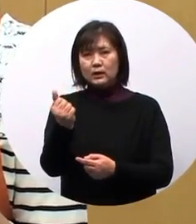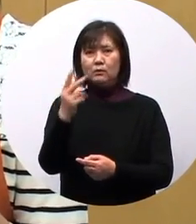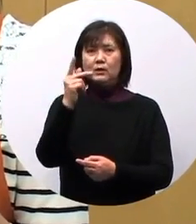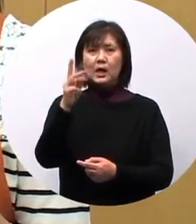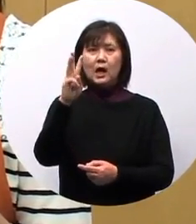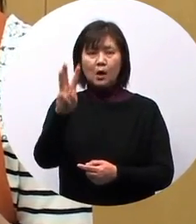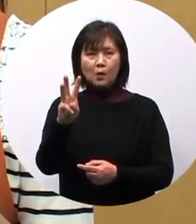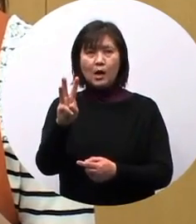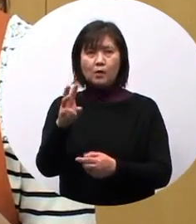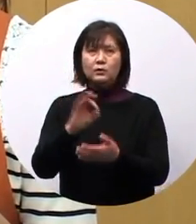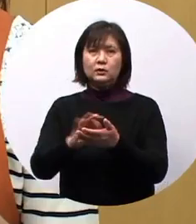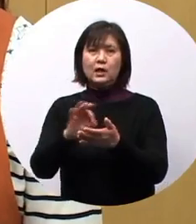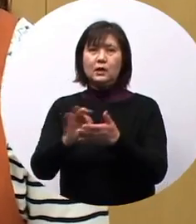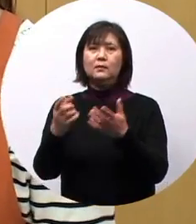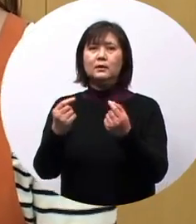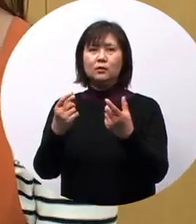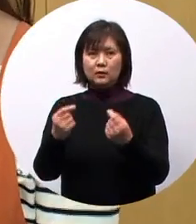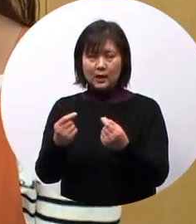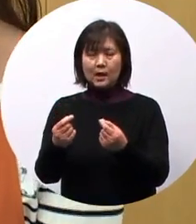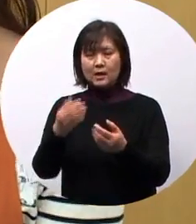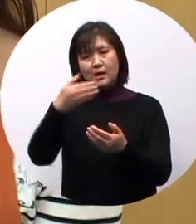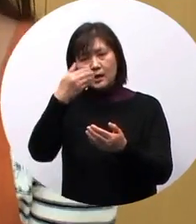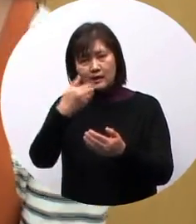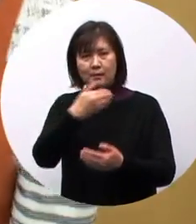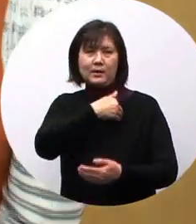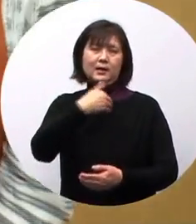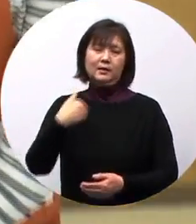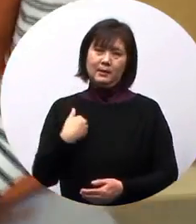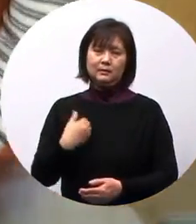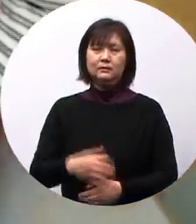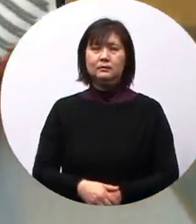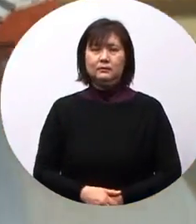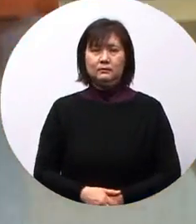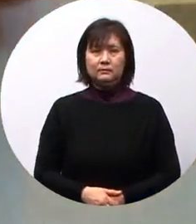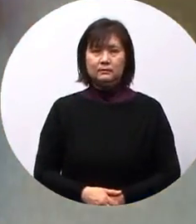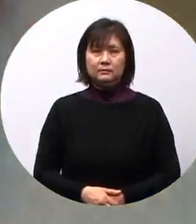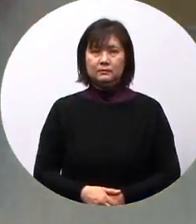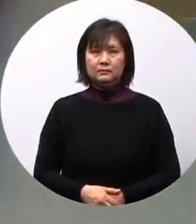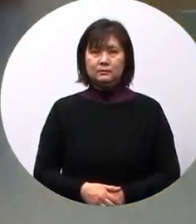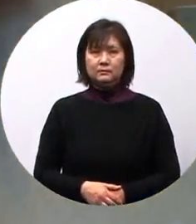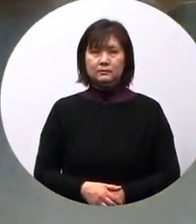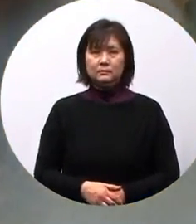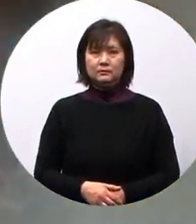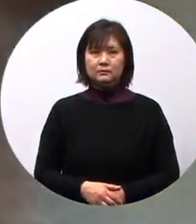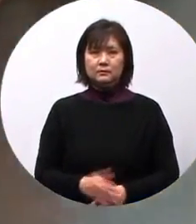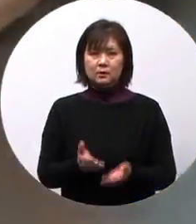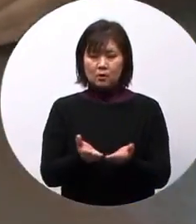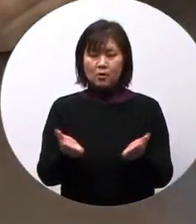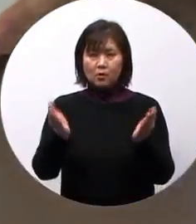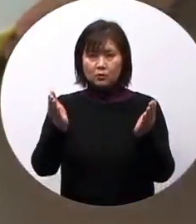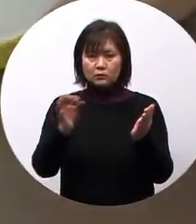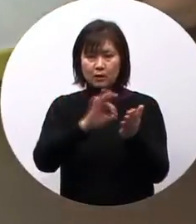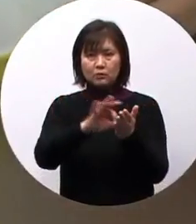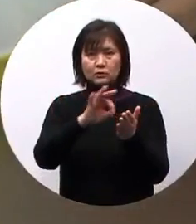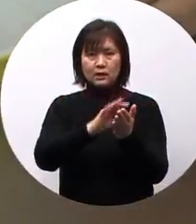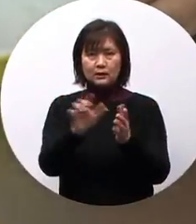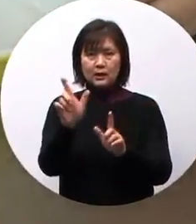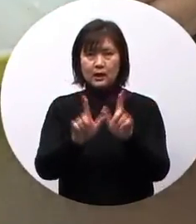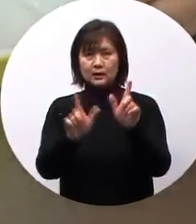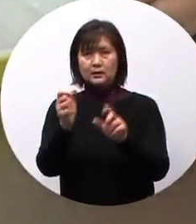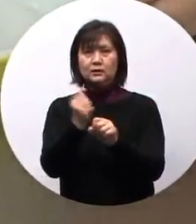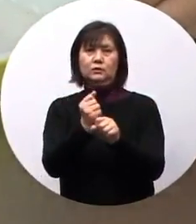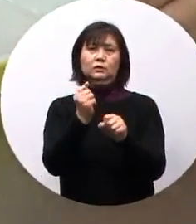って食べられる器を作っていきます。 はい。それをこの器で形作っていくんですね。はい。